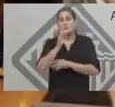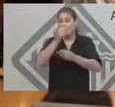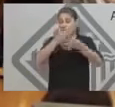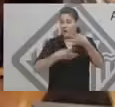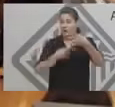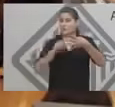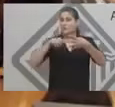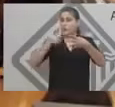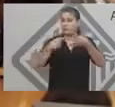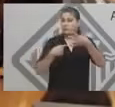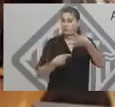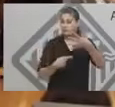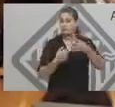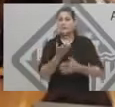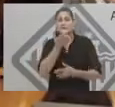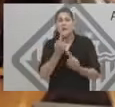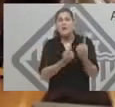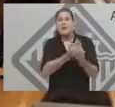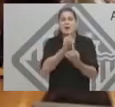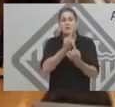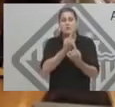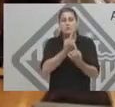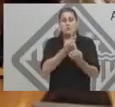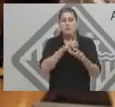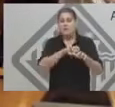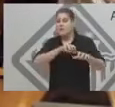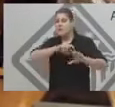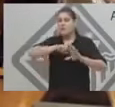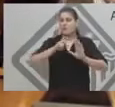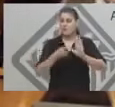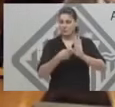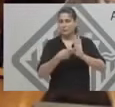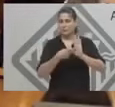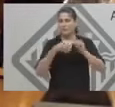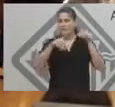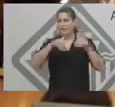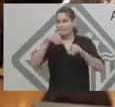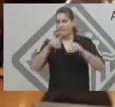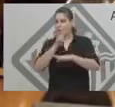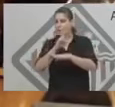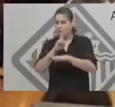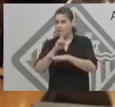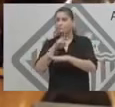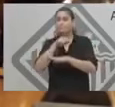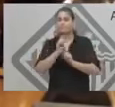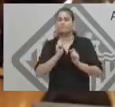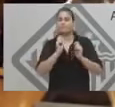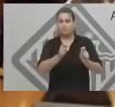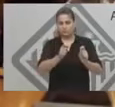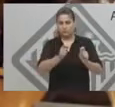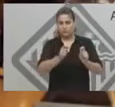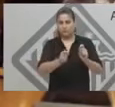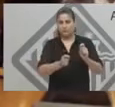llistes. Si algun d'ells obté la majoria absoluta dels vots dels regidors, és proclamat